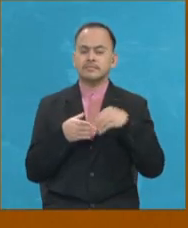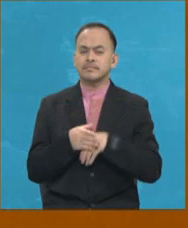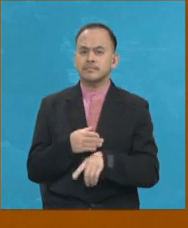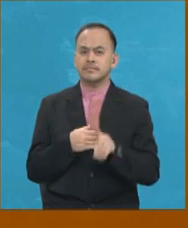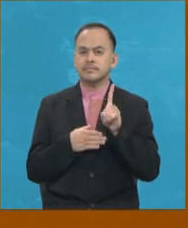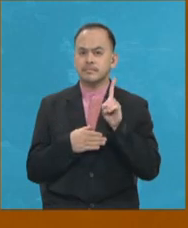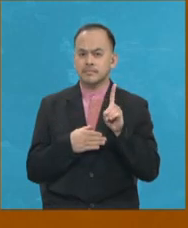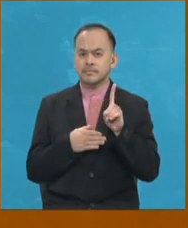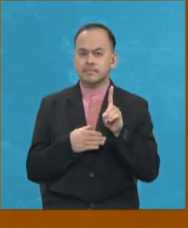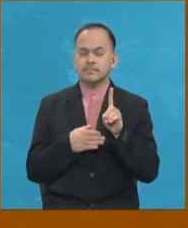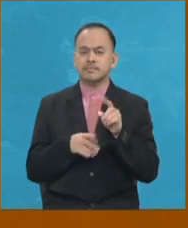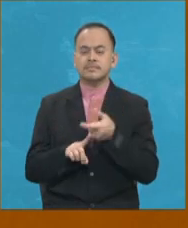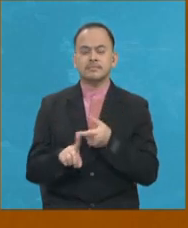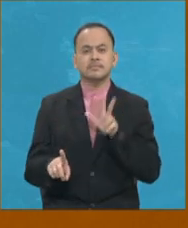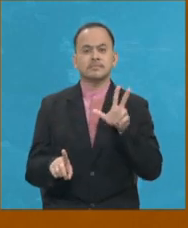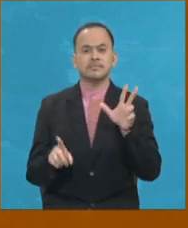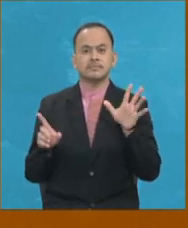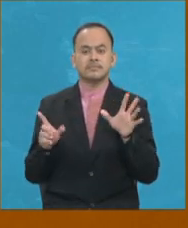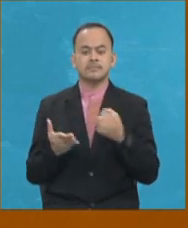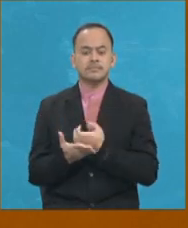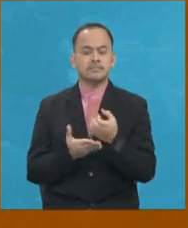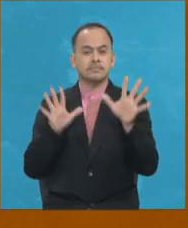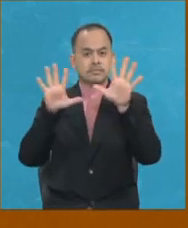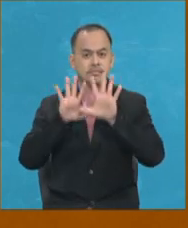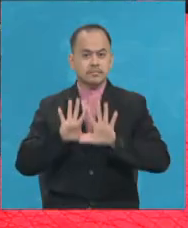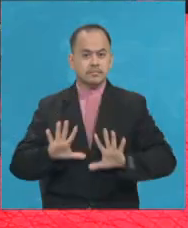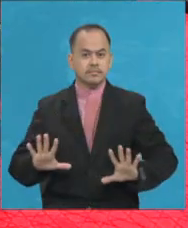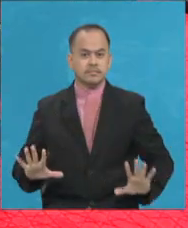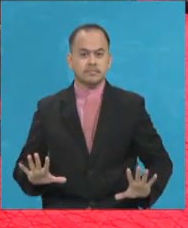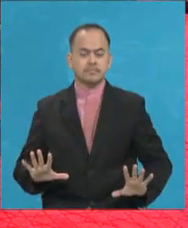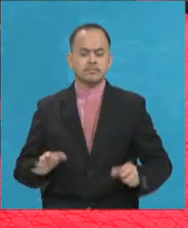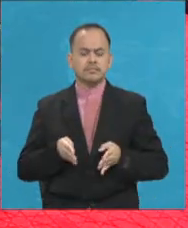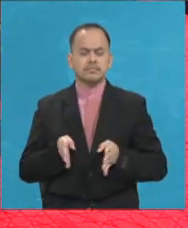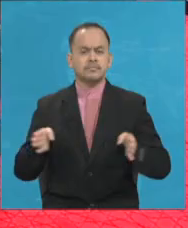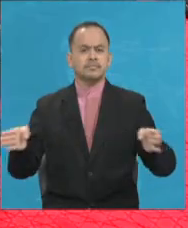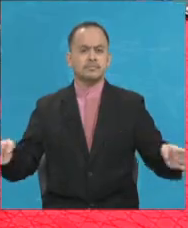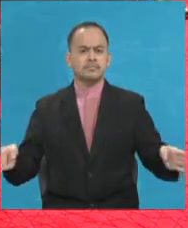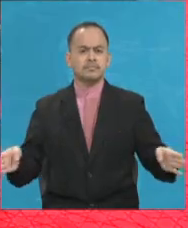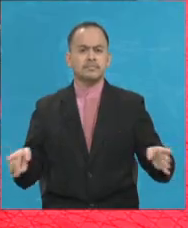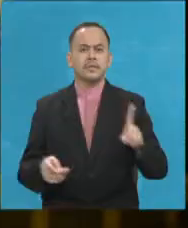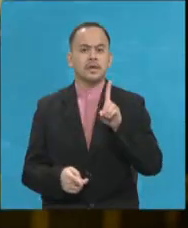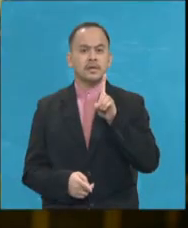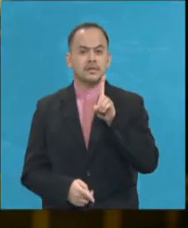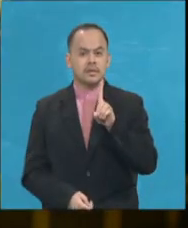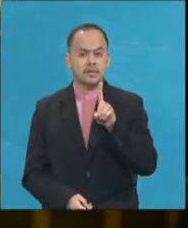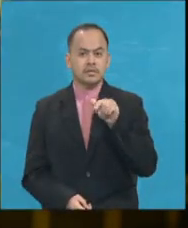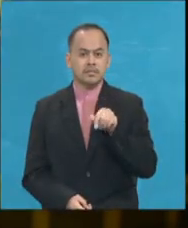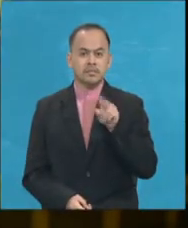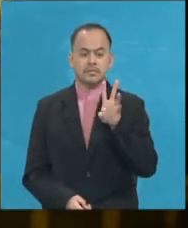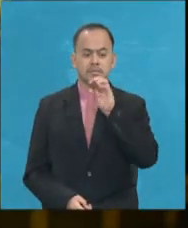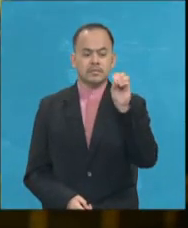salah satu dari tiga ekonomi ASEAN yang berkembang sebanyak satu perpuluhan